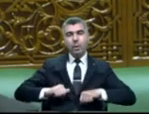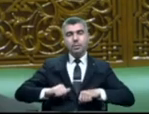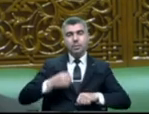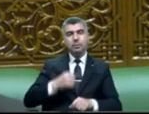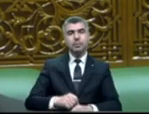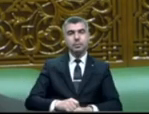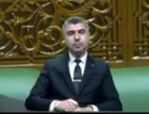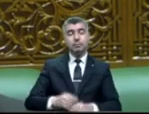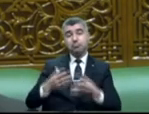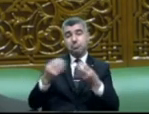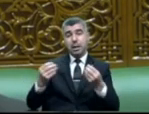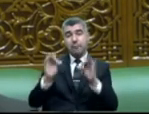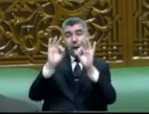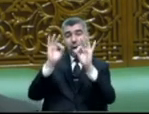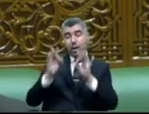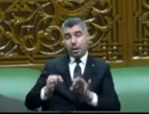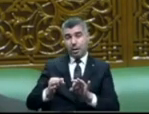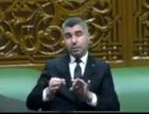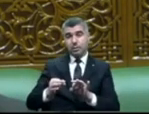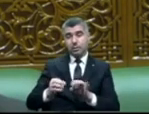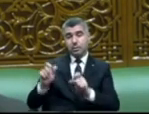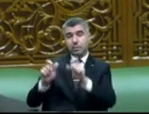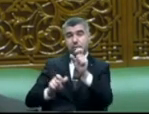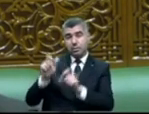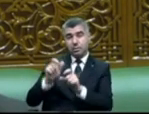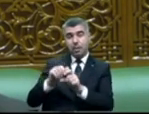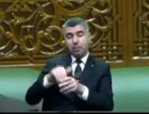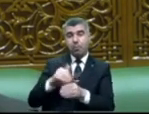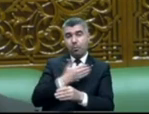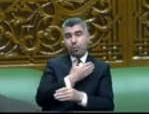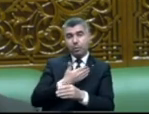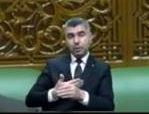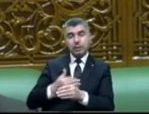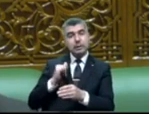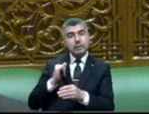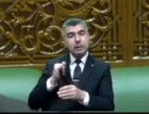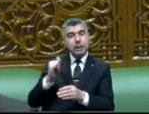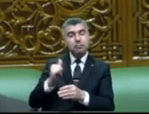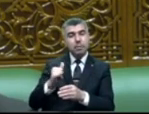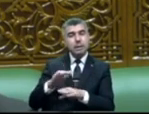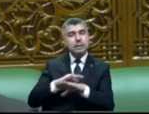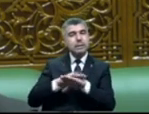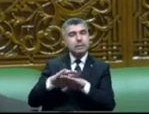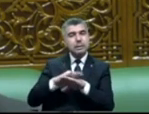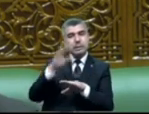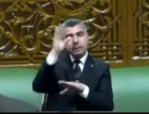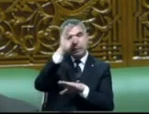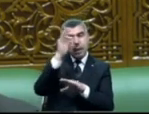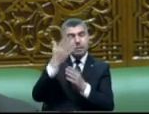لقد ضل عدد من الفاعلين وضمنهم منتمين لهذه المؤسسة الموقرة يحذرون من السياسة الزراعية المتبعة،